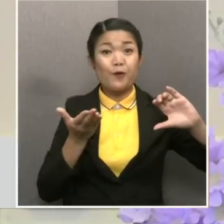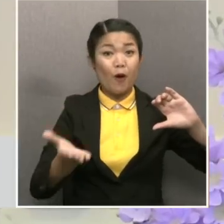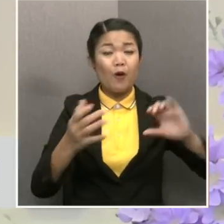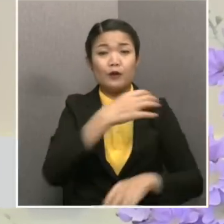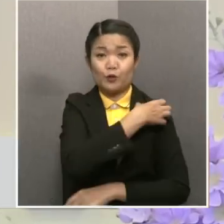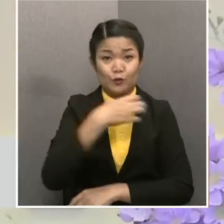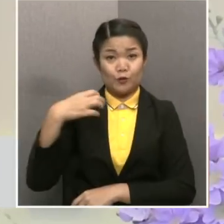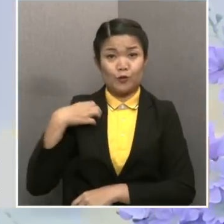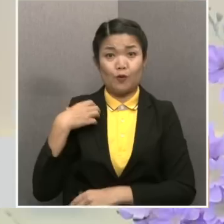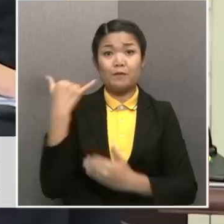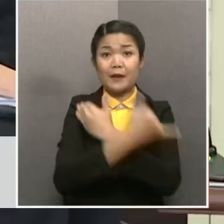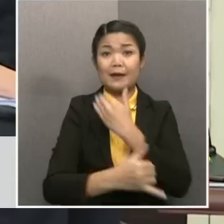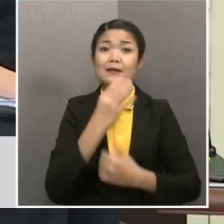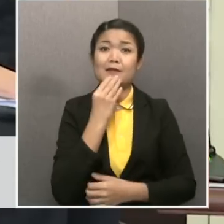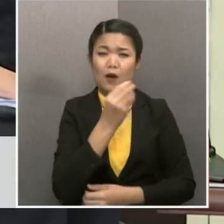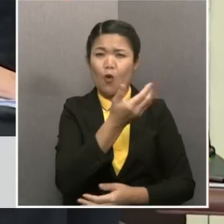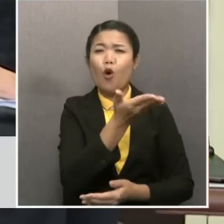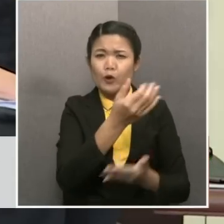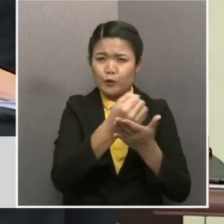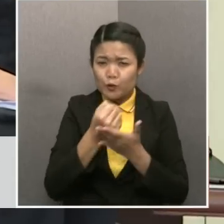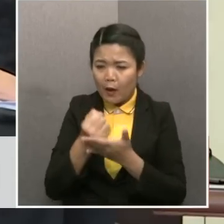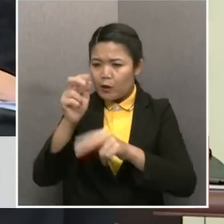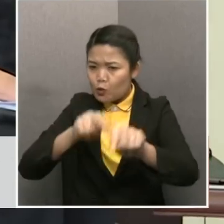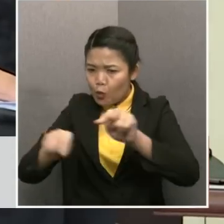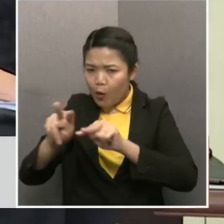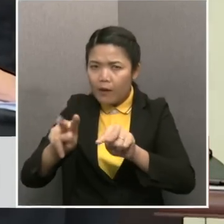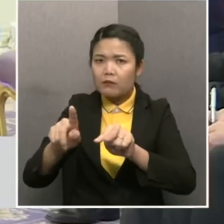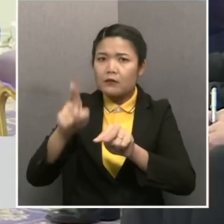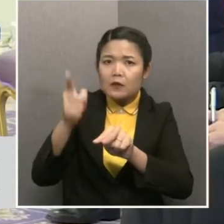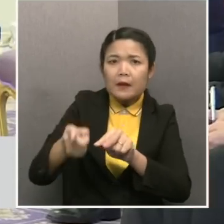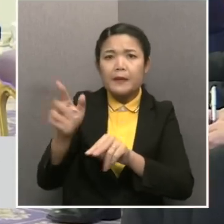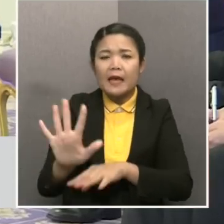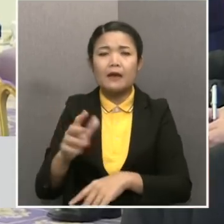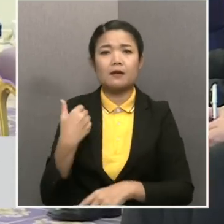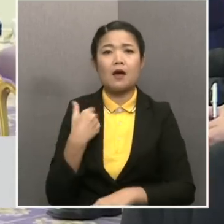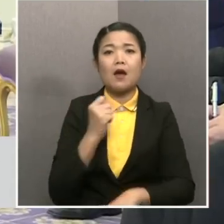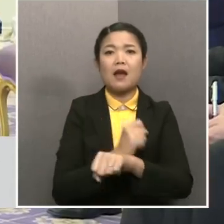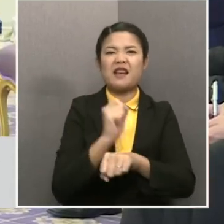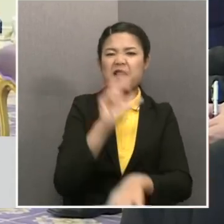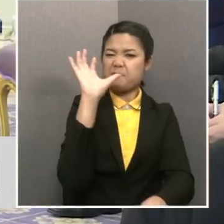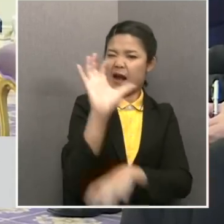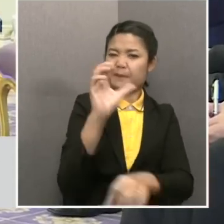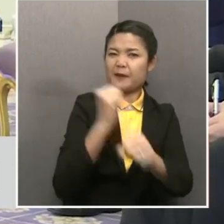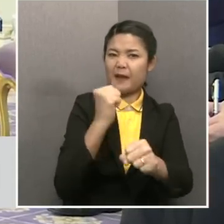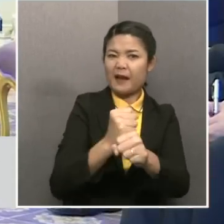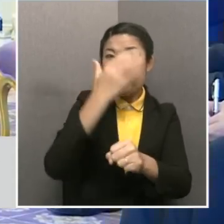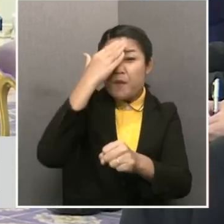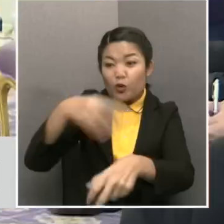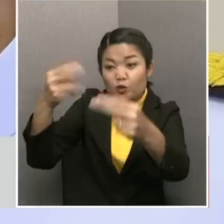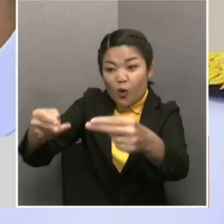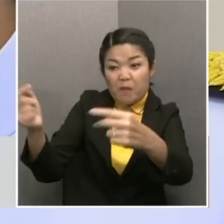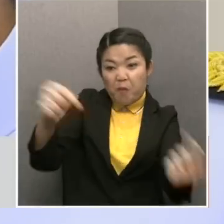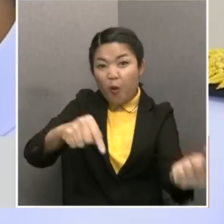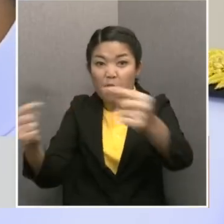อัครราชทูตอิสราเอลช่วยตรวจสอบข้อเท็จจริงกรณีที่แรงงานถูกบังคับให้ทำงานท่ามกลางความขัดแย้งของทั้งสองฝ่